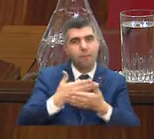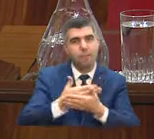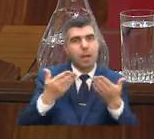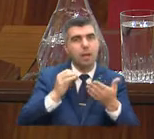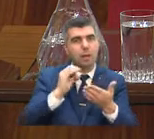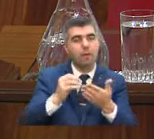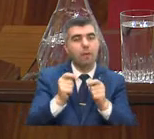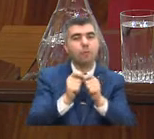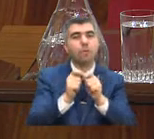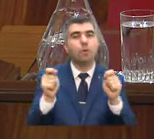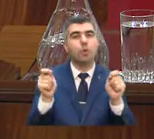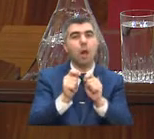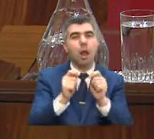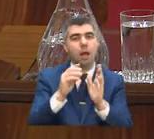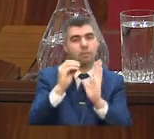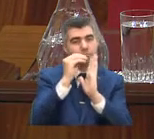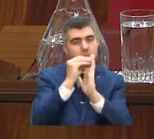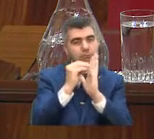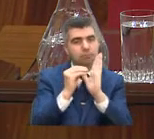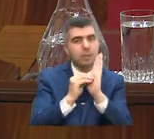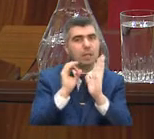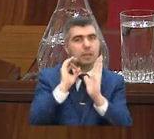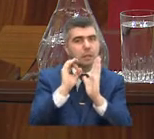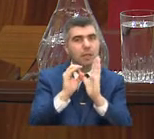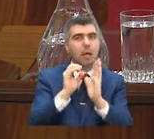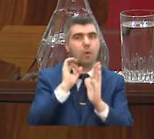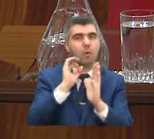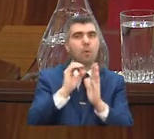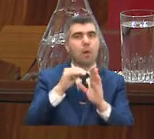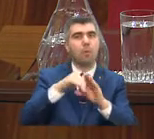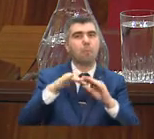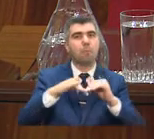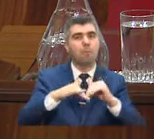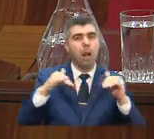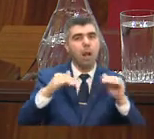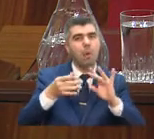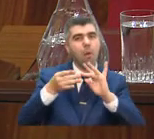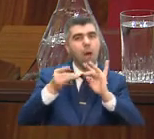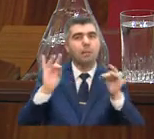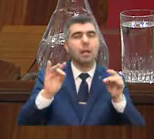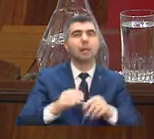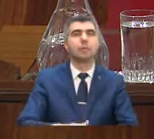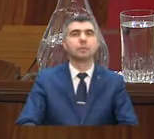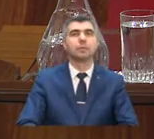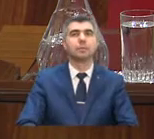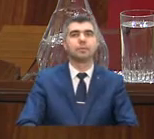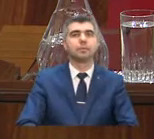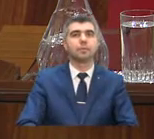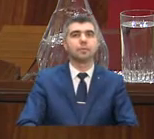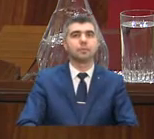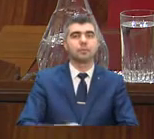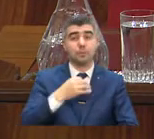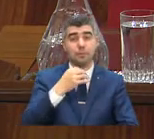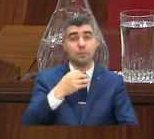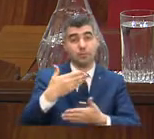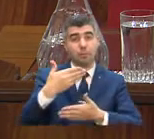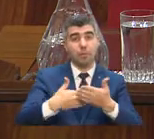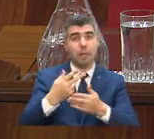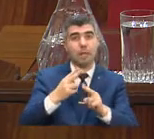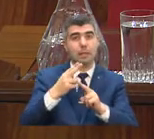الجريدة الرسمية للبرلمان والنشرة الداخلية للمجلس وموقعه الإلكتروني. ويتعلق الأمر بكل